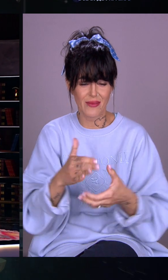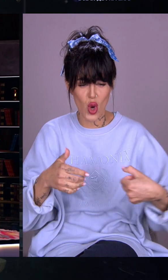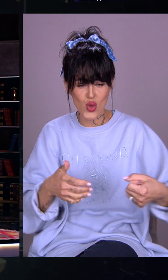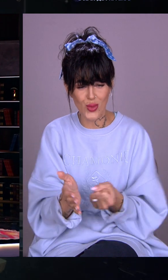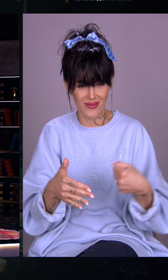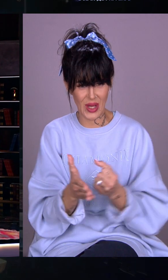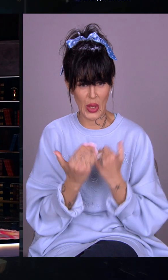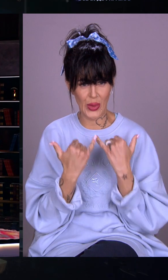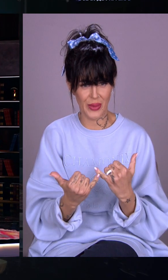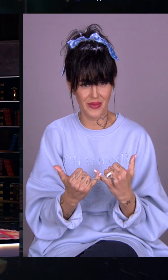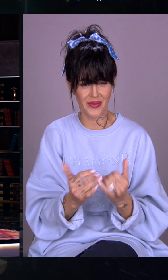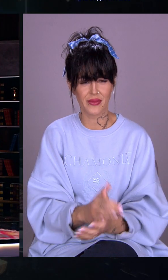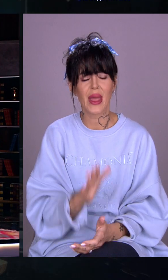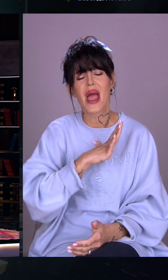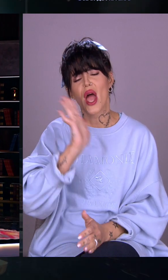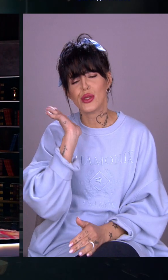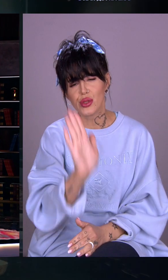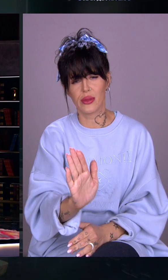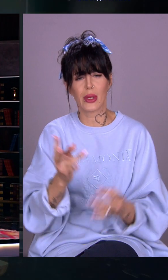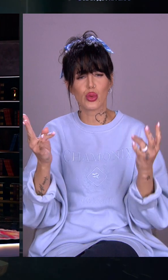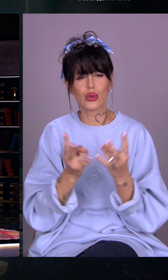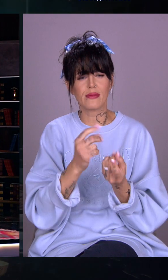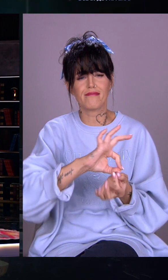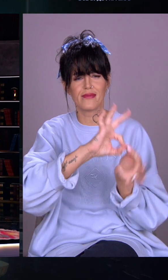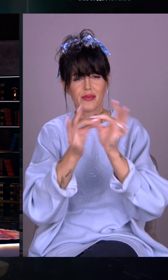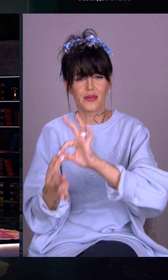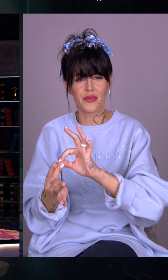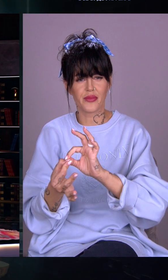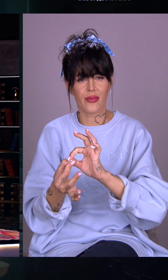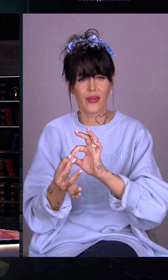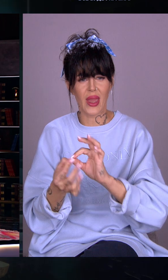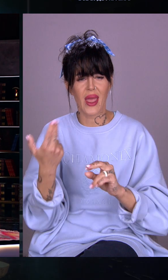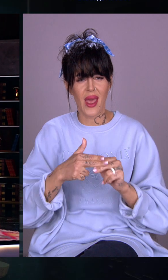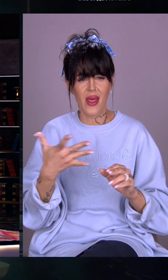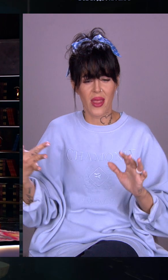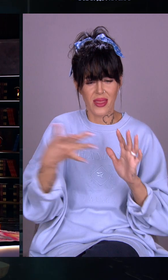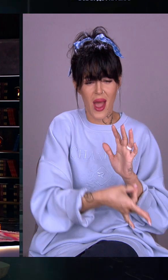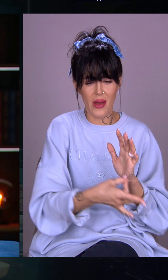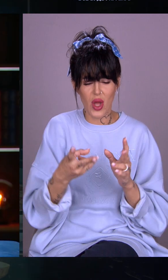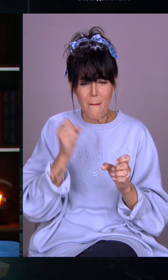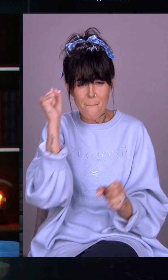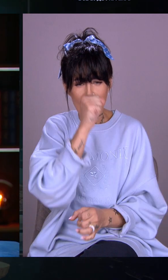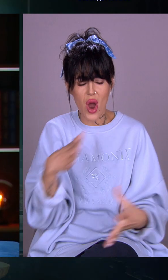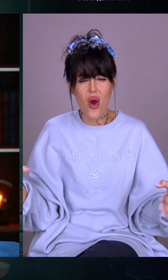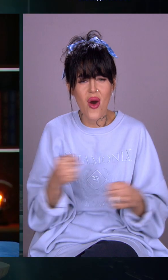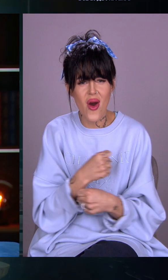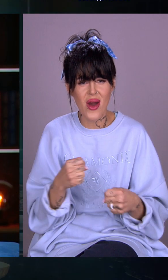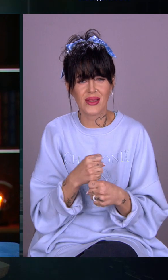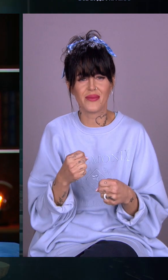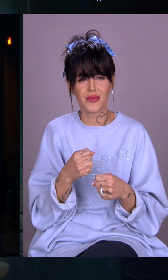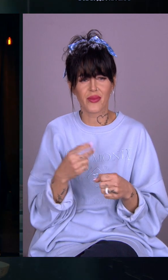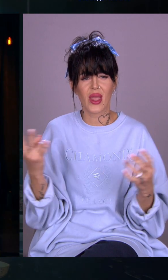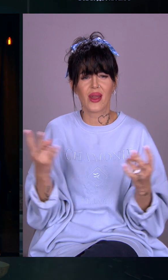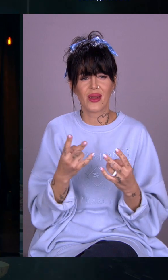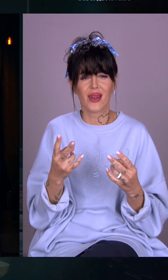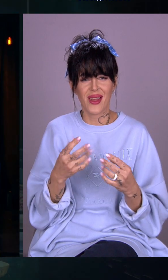Подожди. Лені треба знати все. Коротше, на стартері залипає втягуюча. Так. Її треба відбити, да, щоб вона зрозуміла. Він, да, ключик поворачує,